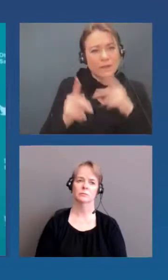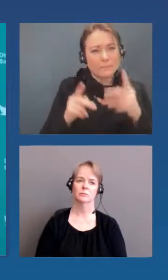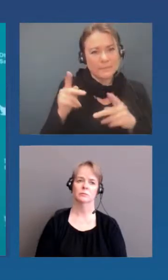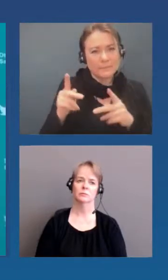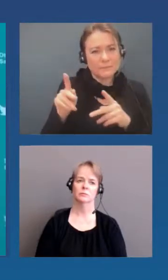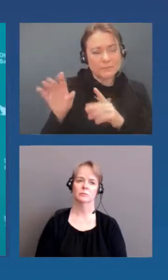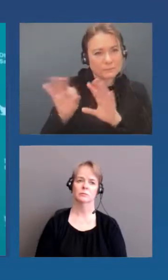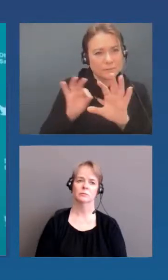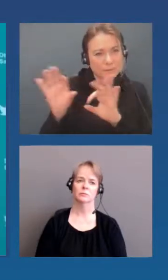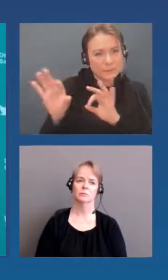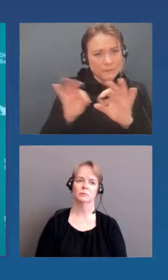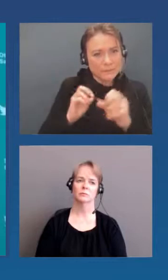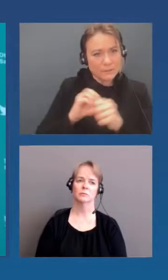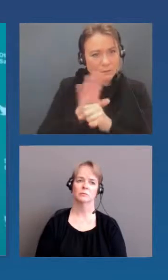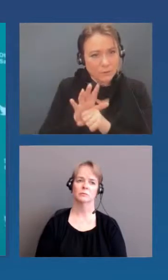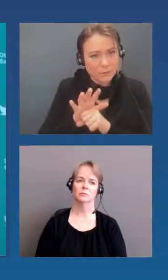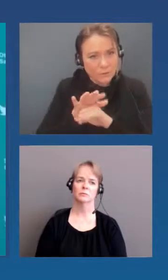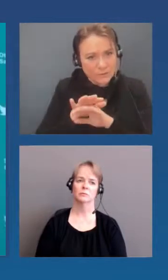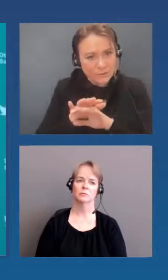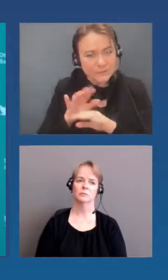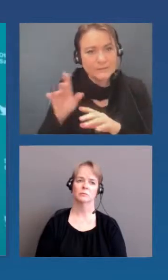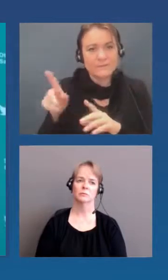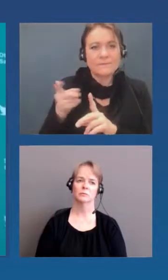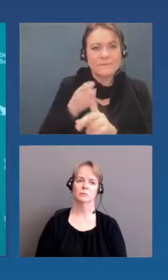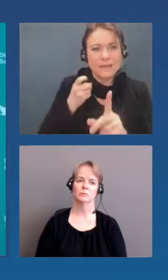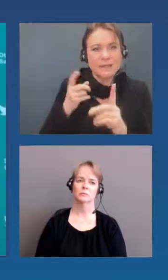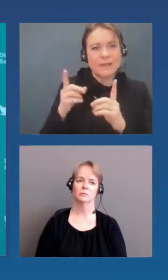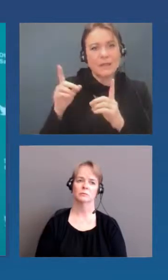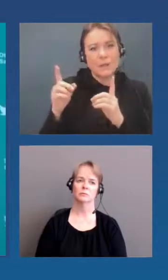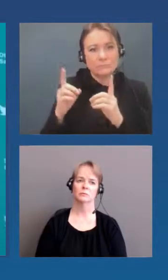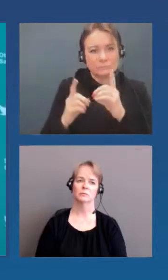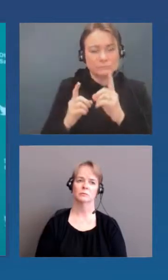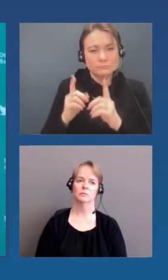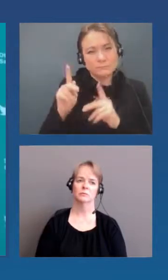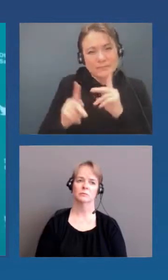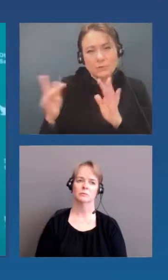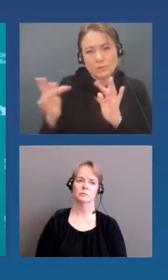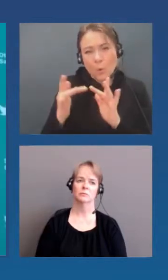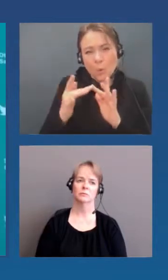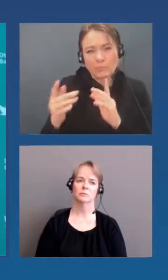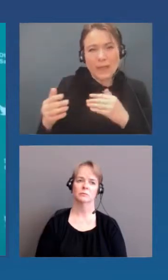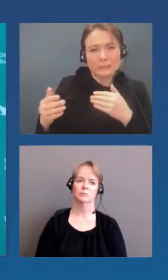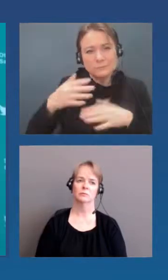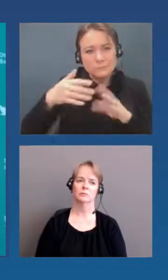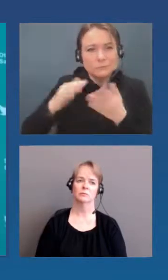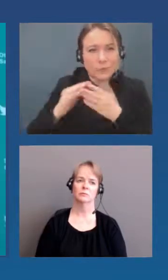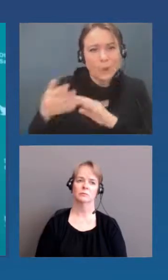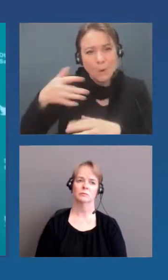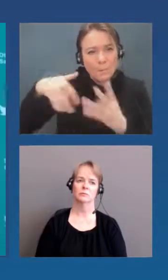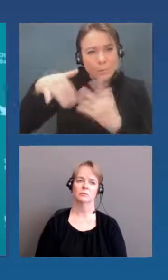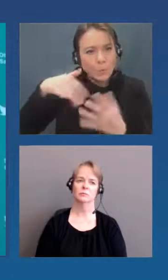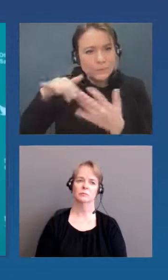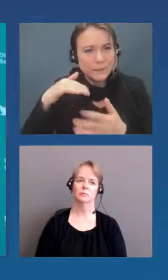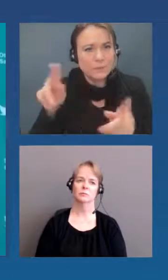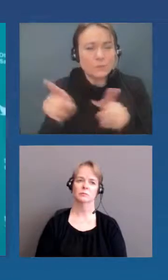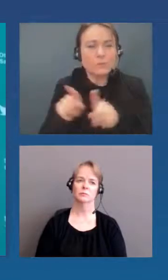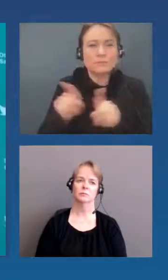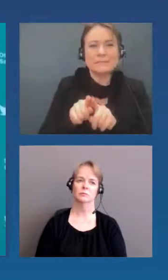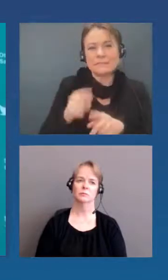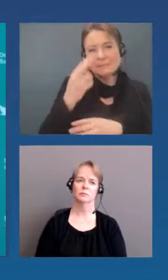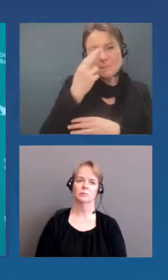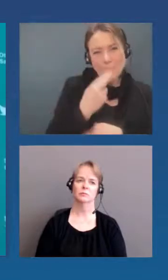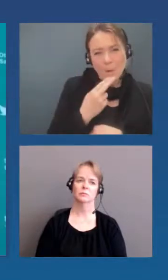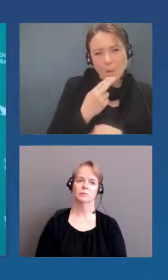sont détectés proviennent de contacts étroits, de contacts de la communauté et des contacts dans les